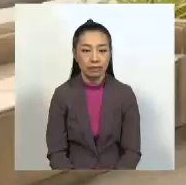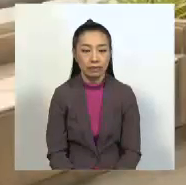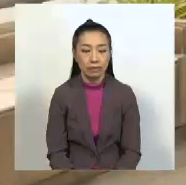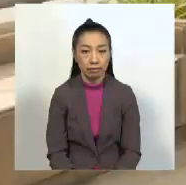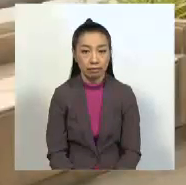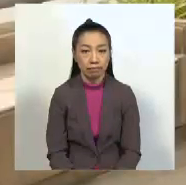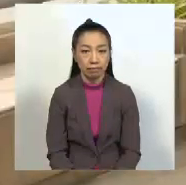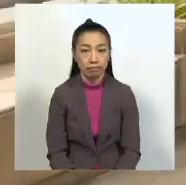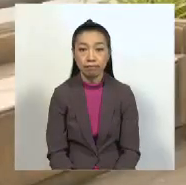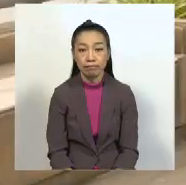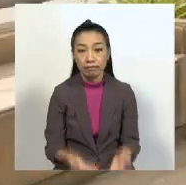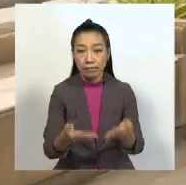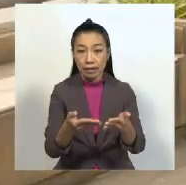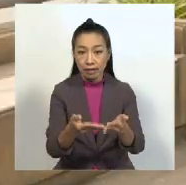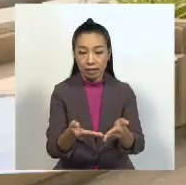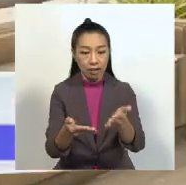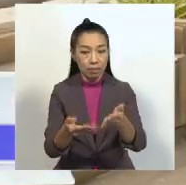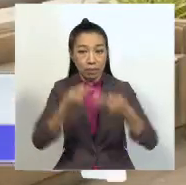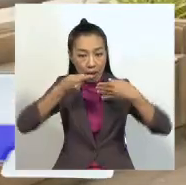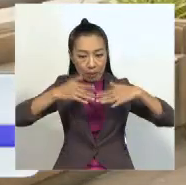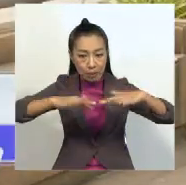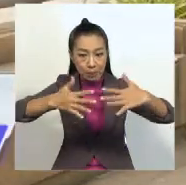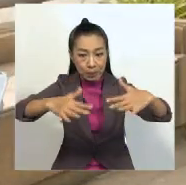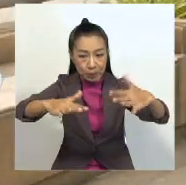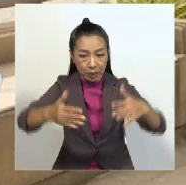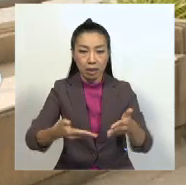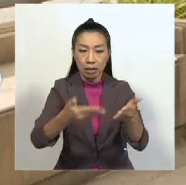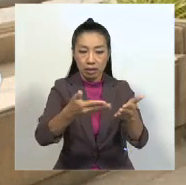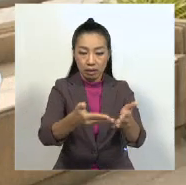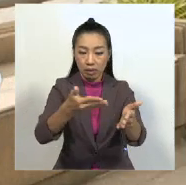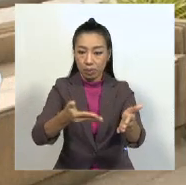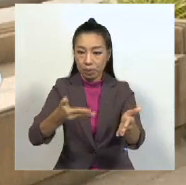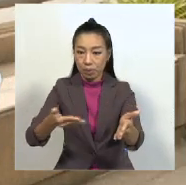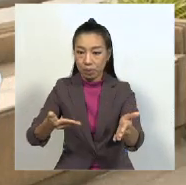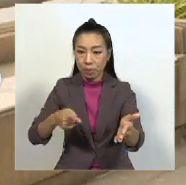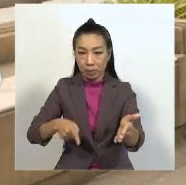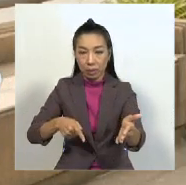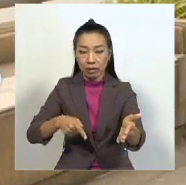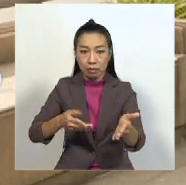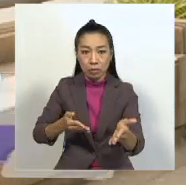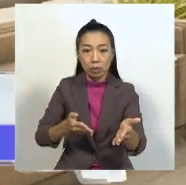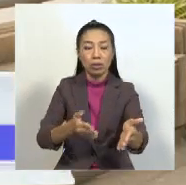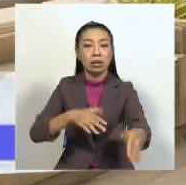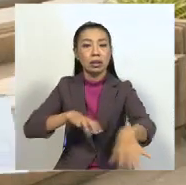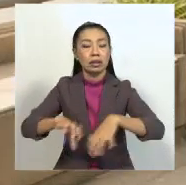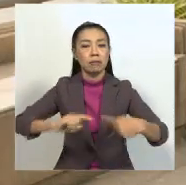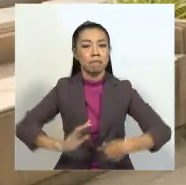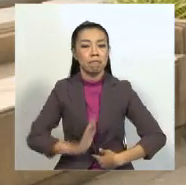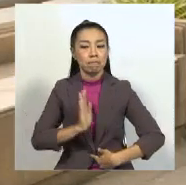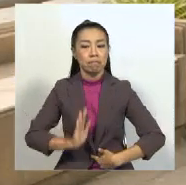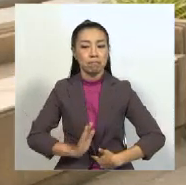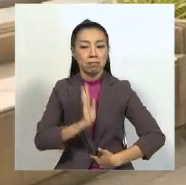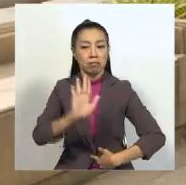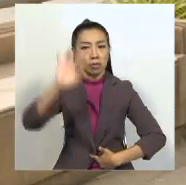ขบวนพยุหยาตราทางชลมารคเนื่องในงานพระราชพิธีบรมราชาภิเษกพุทธศักราช